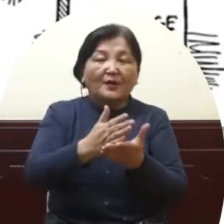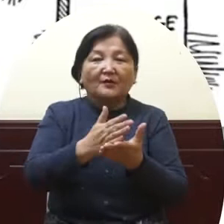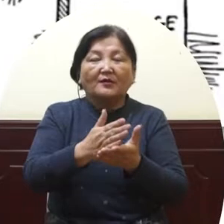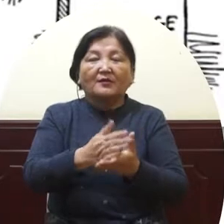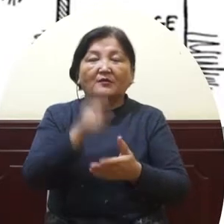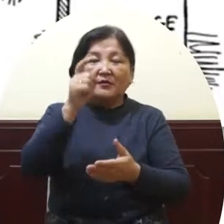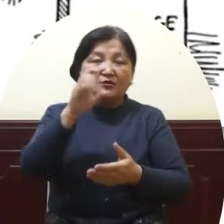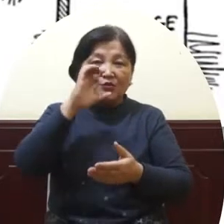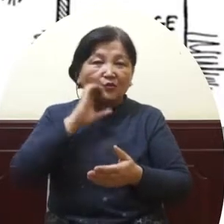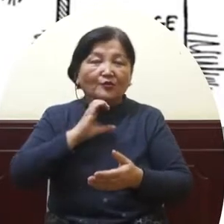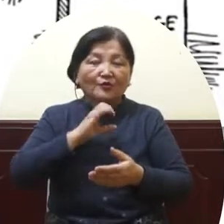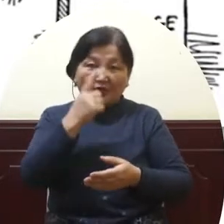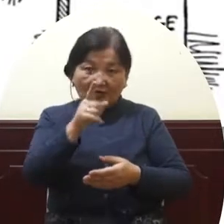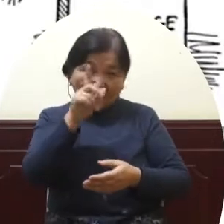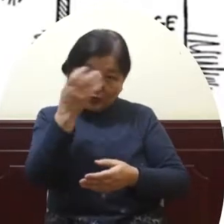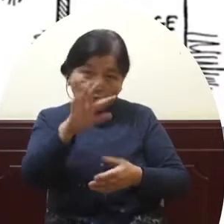сонирхолтой нэг зүйл ажигласан